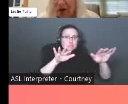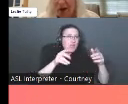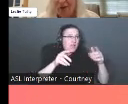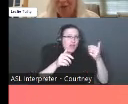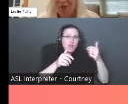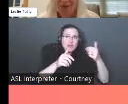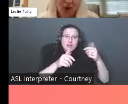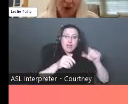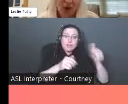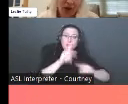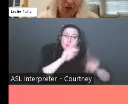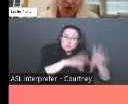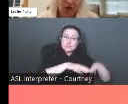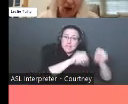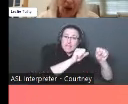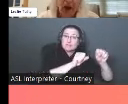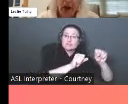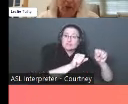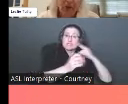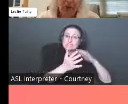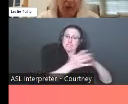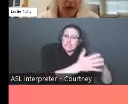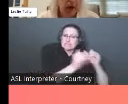j'ai fait des recherches pour voir s'il